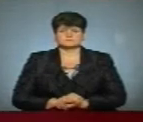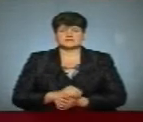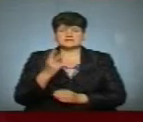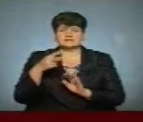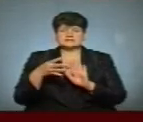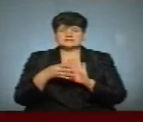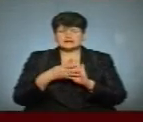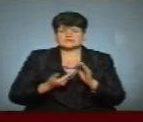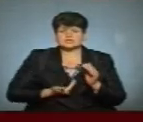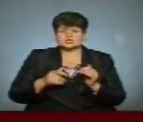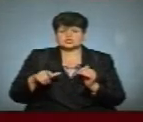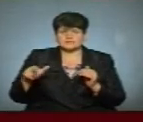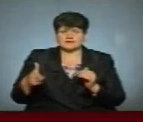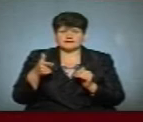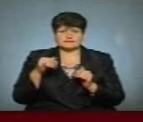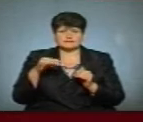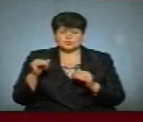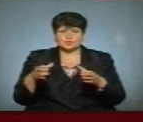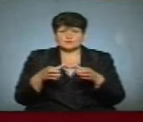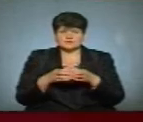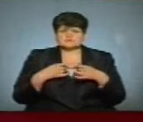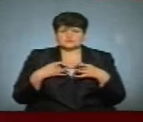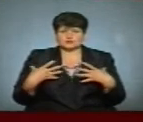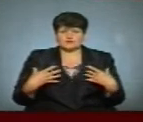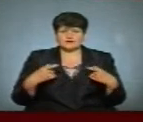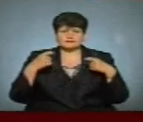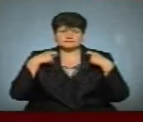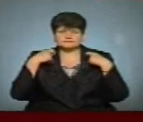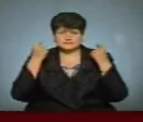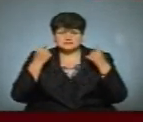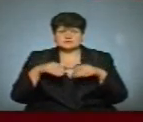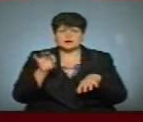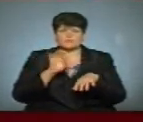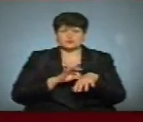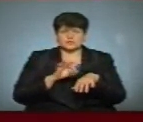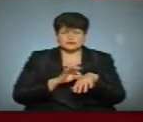Дев'ять жителів Великоївської громади, які святкували ювілей, захворіли на COVID-19.